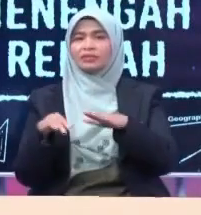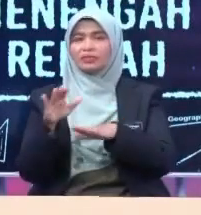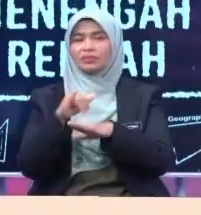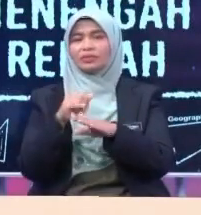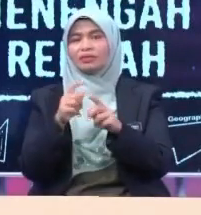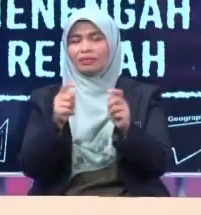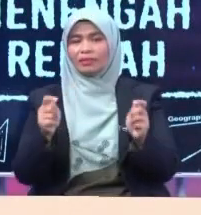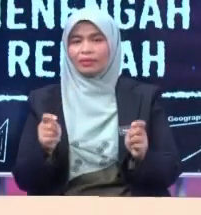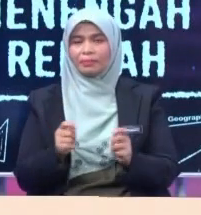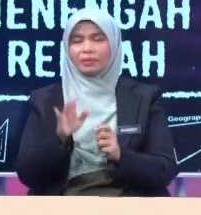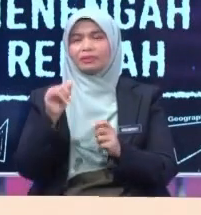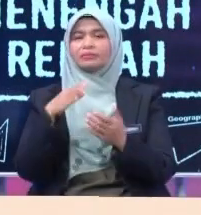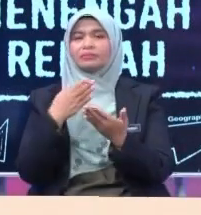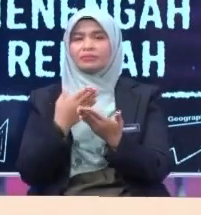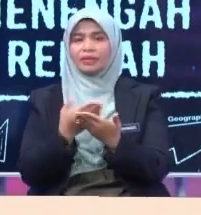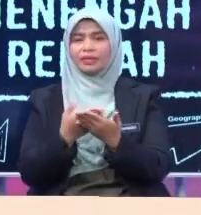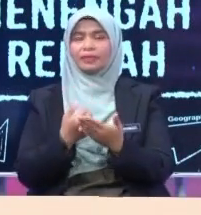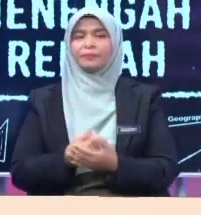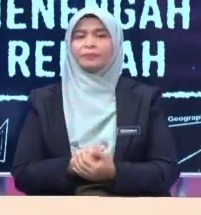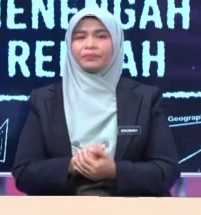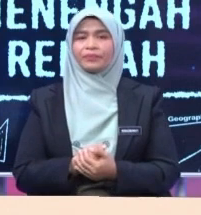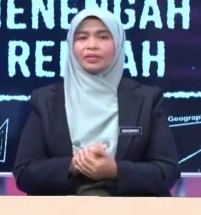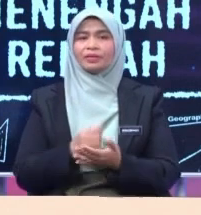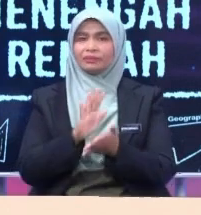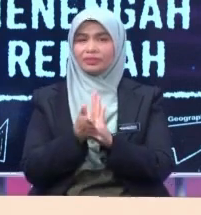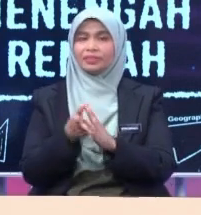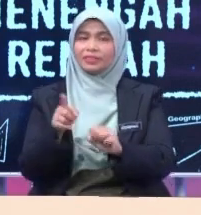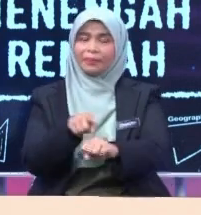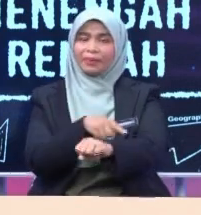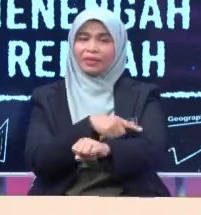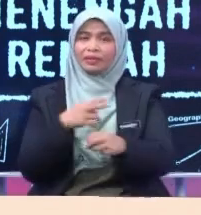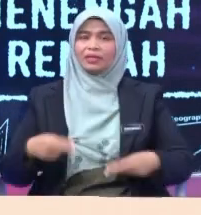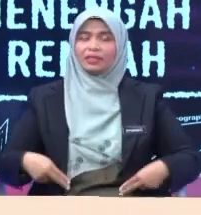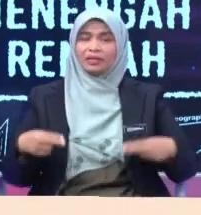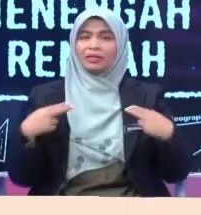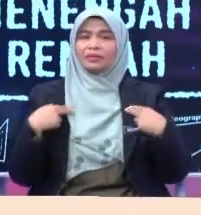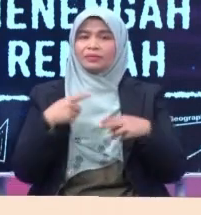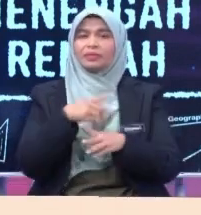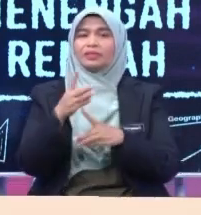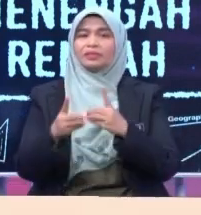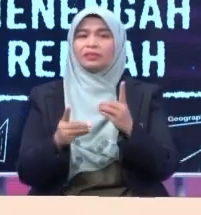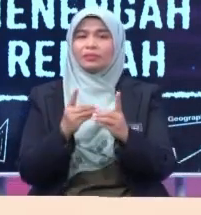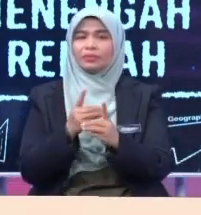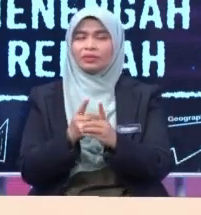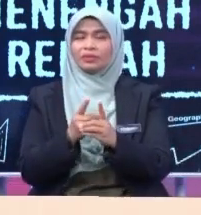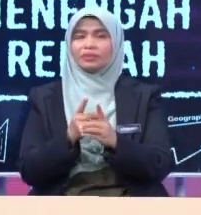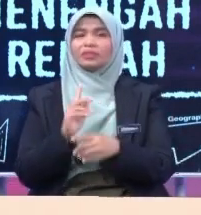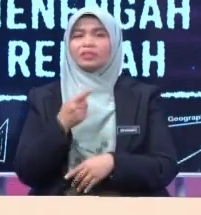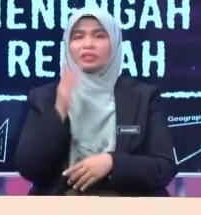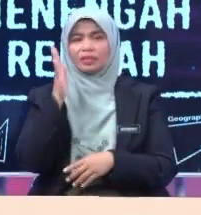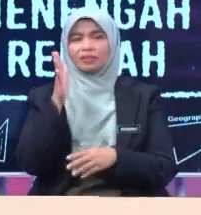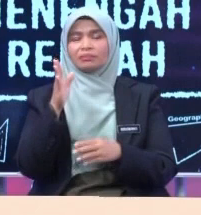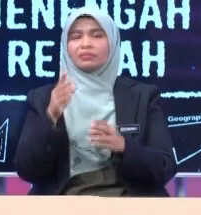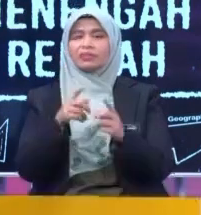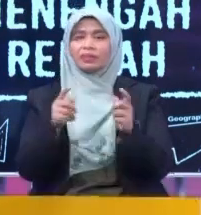untuk golongan yang beriman kepada Allah SWT. Jadi sepanjang hidup di dunia kita banyak buat pahala, kita akan tempatkan di sinilah, di dalam